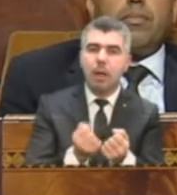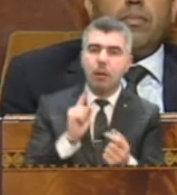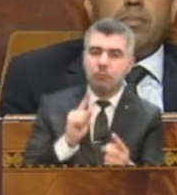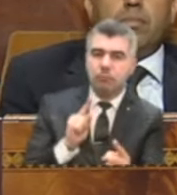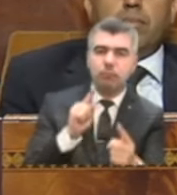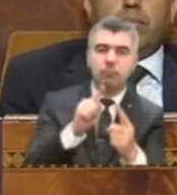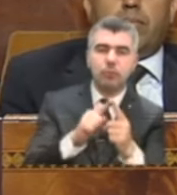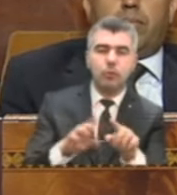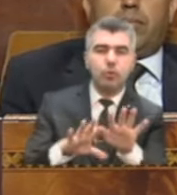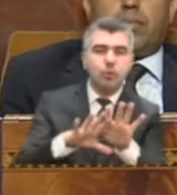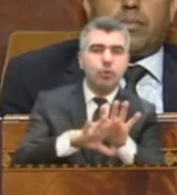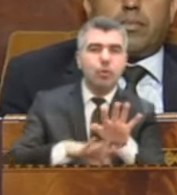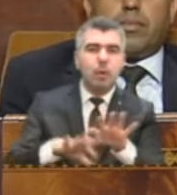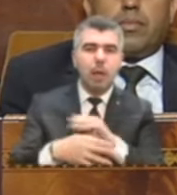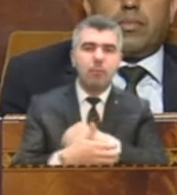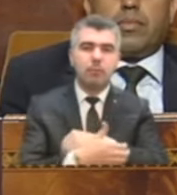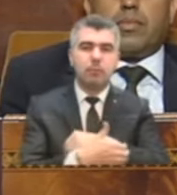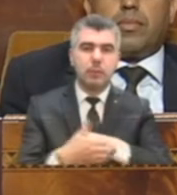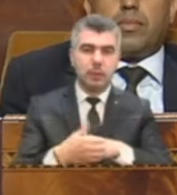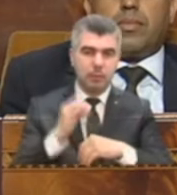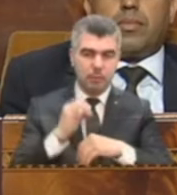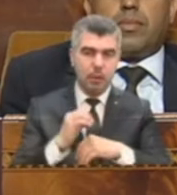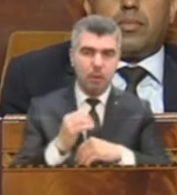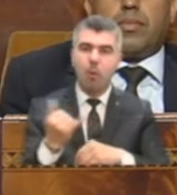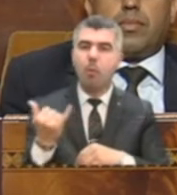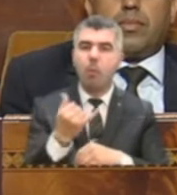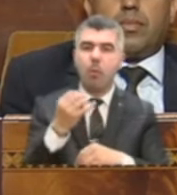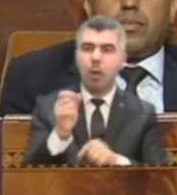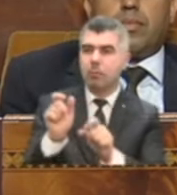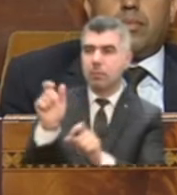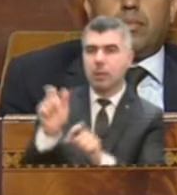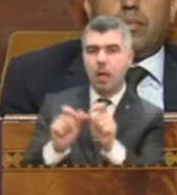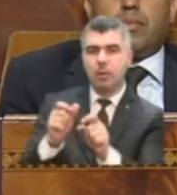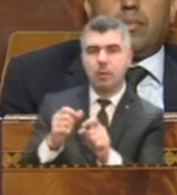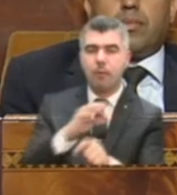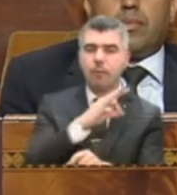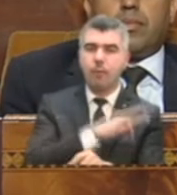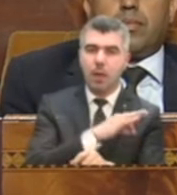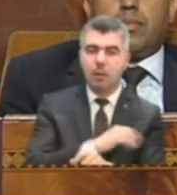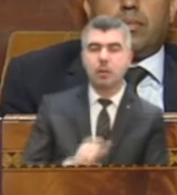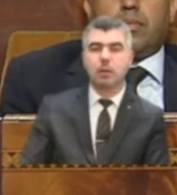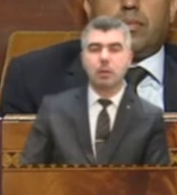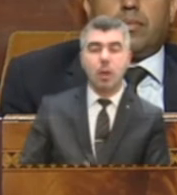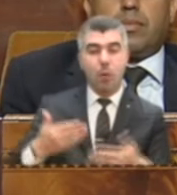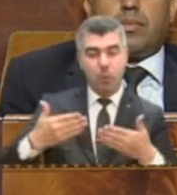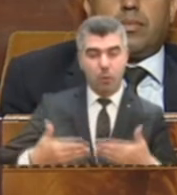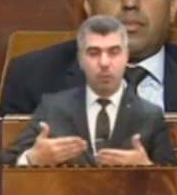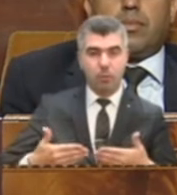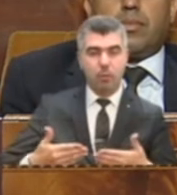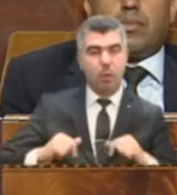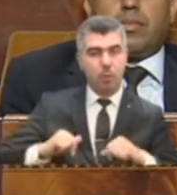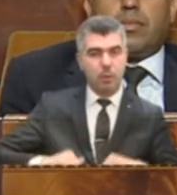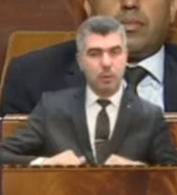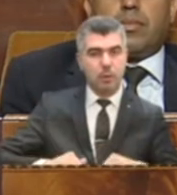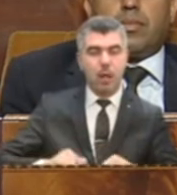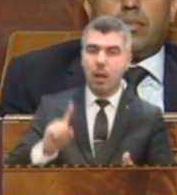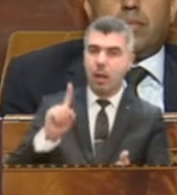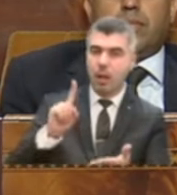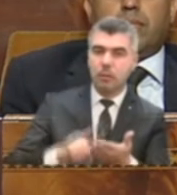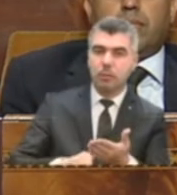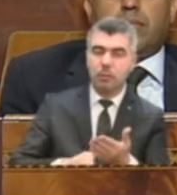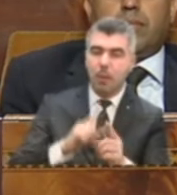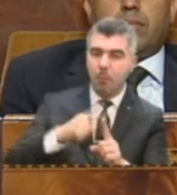الفئات الاجتماعية الهشة والاستثمار في العنصر البشري. نحن اليوم السيدة الوزيرة المحترمة مطالبين